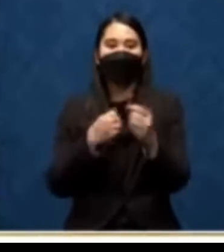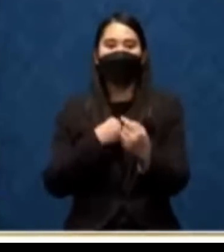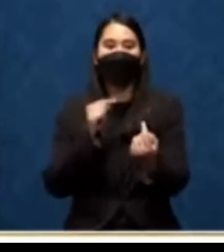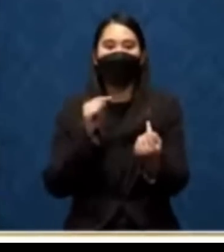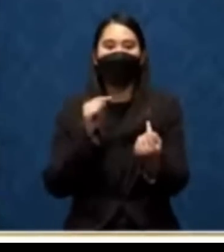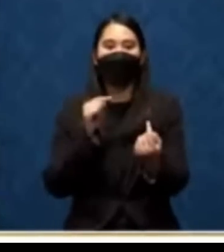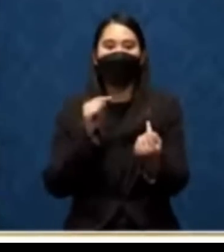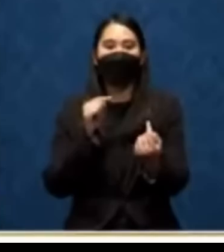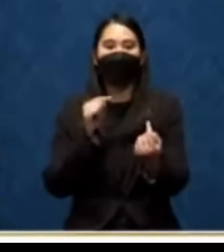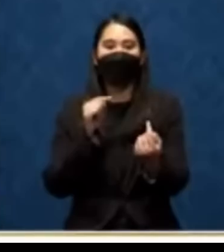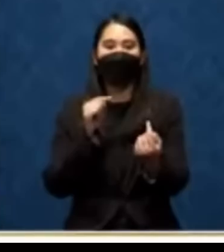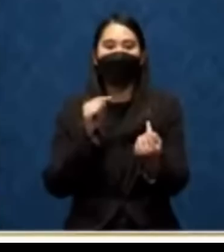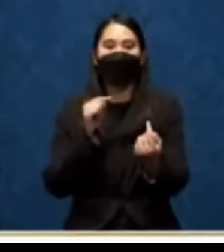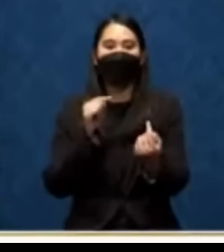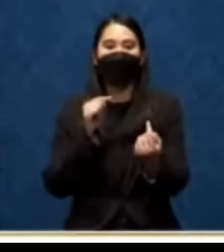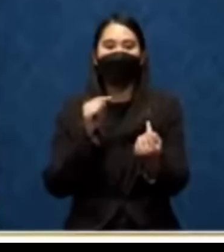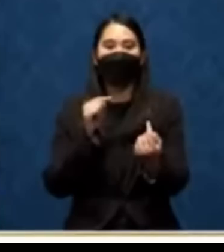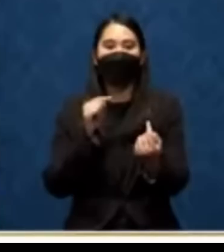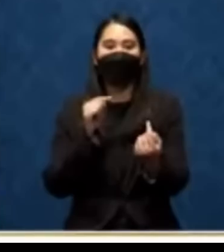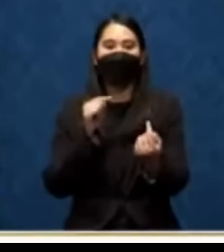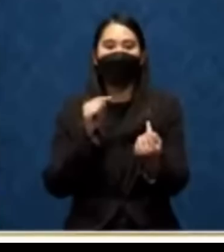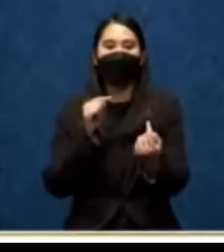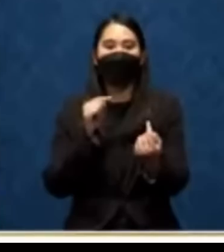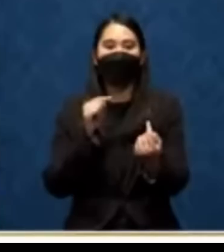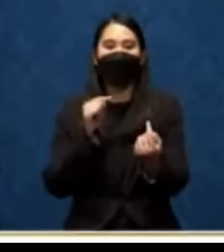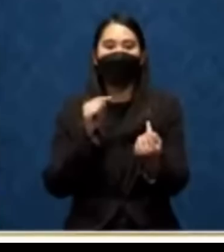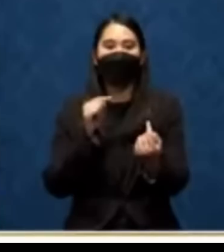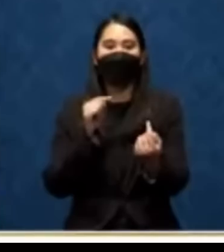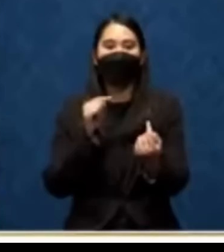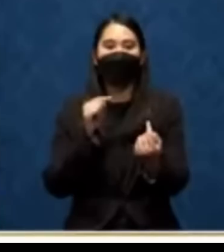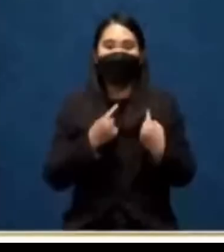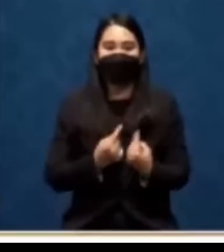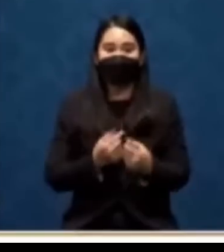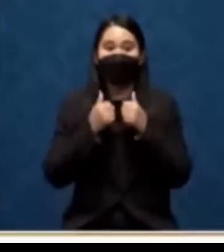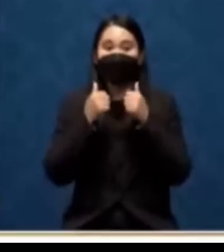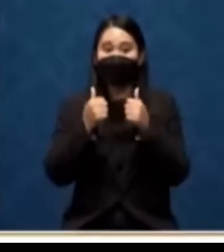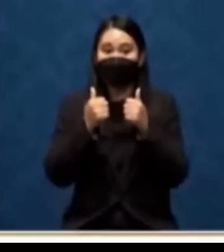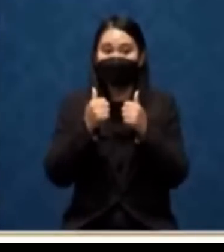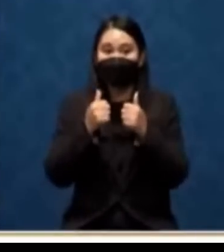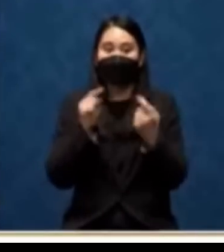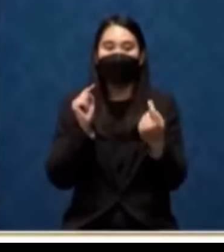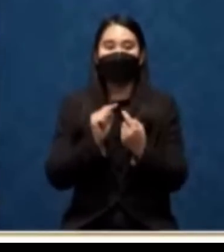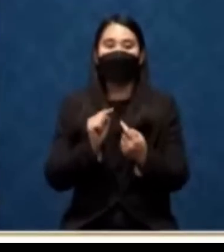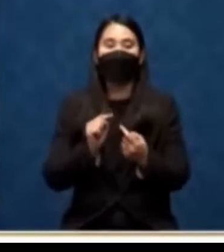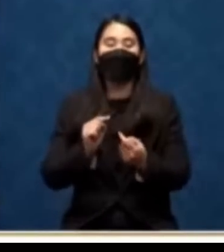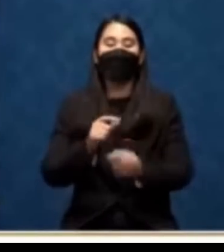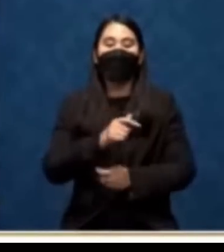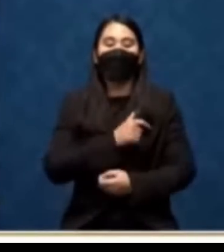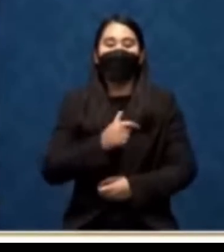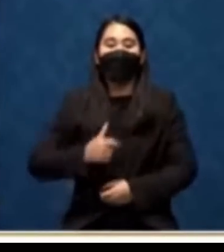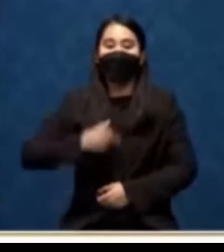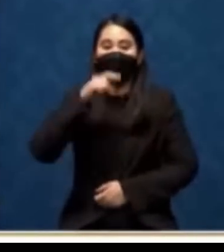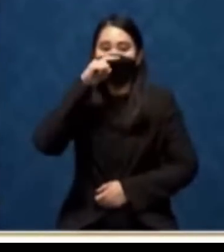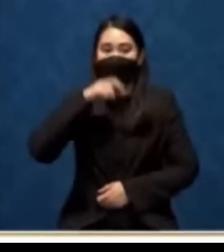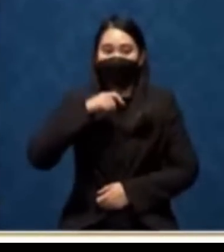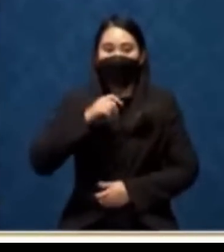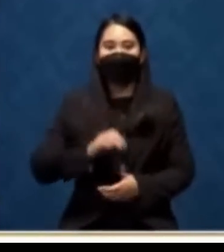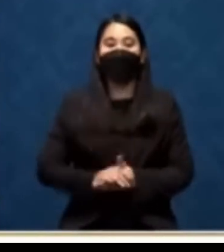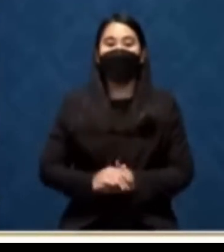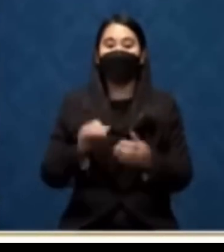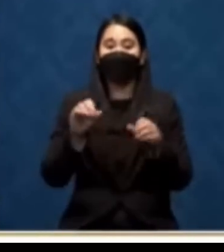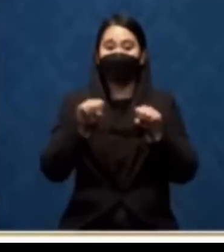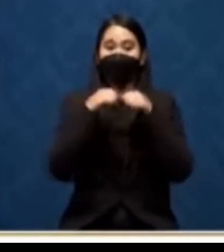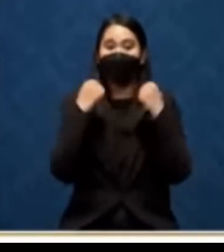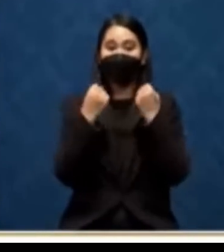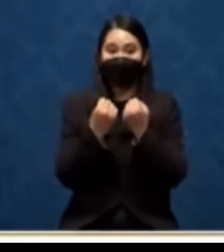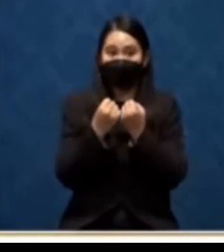เองได้รับความไว้วางใจและกำลังใจที่ดีจากราชวงศ์ไทยสมาคมที่ทุกวันนี้ไม่ได้เ